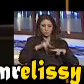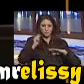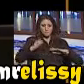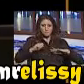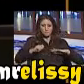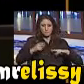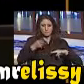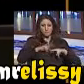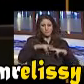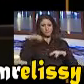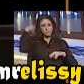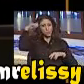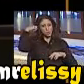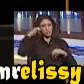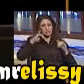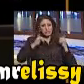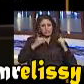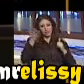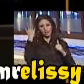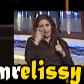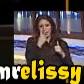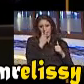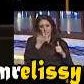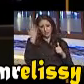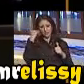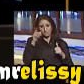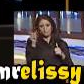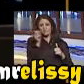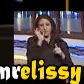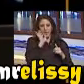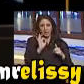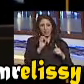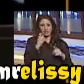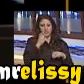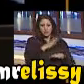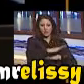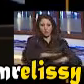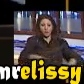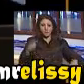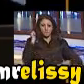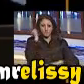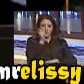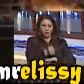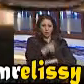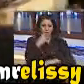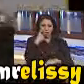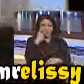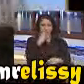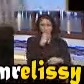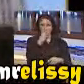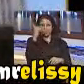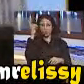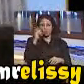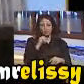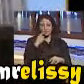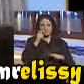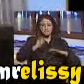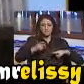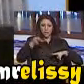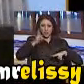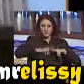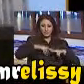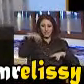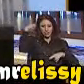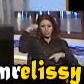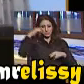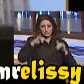جرانا وزير السياحة الأسبق في قضيتي السياحة وأرض جمشة بالعين السخنة. العشرات من أفراد